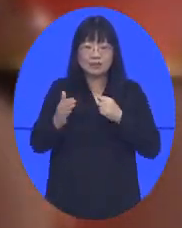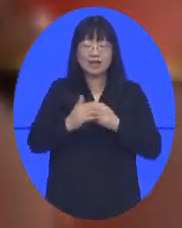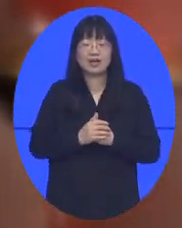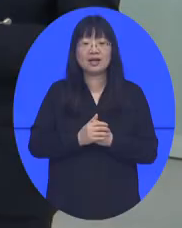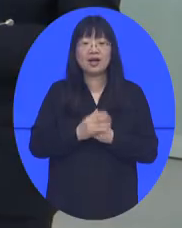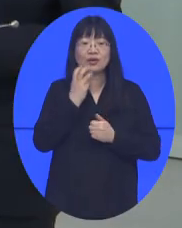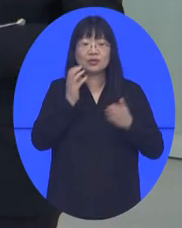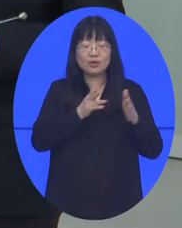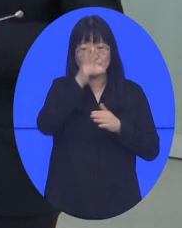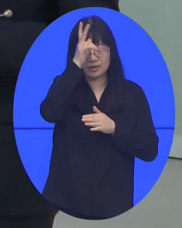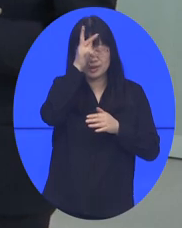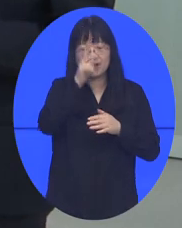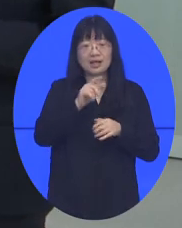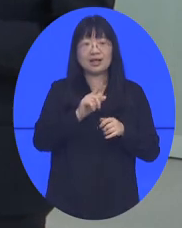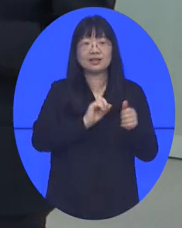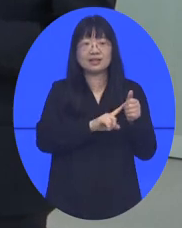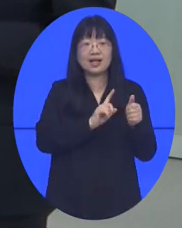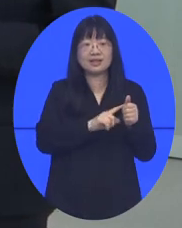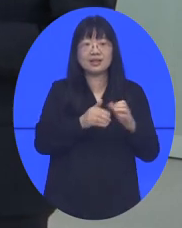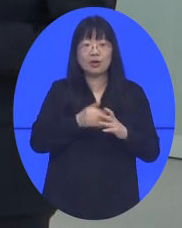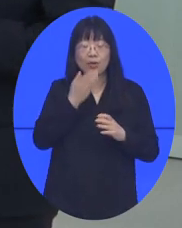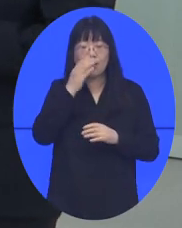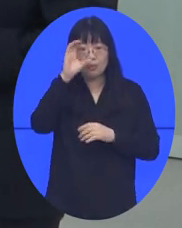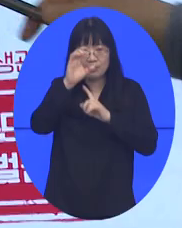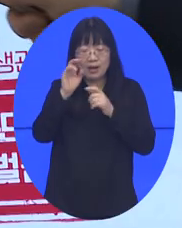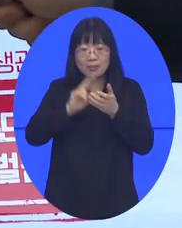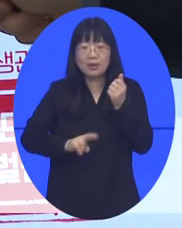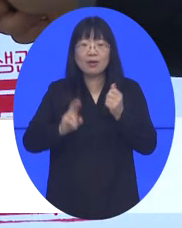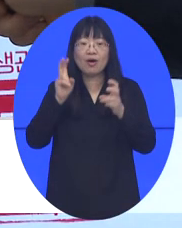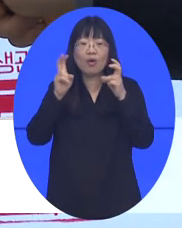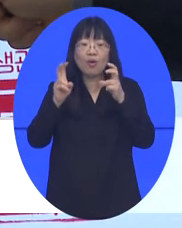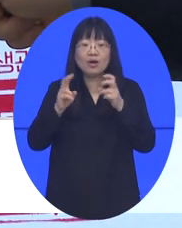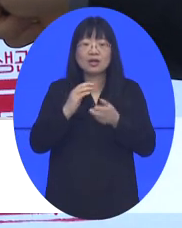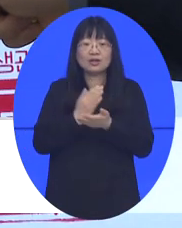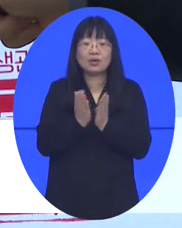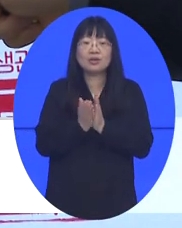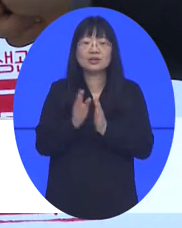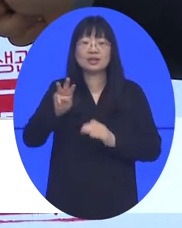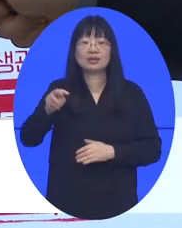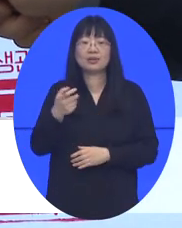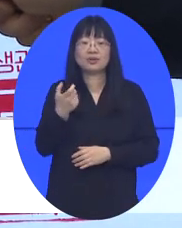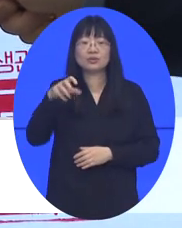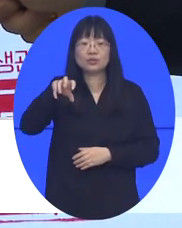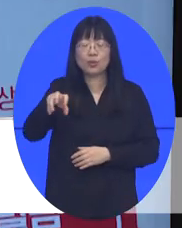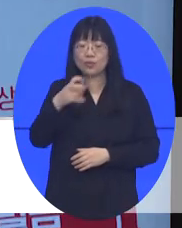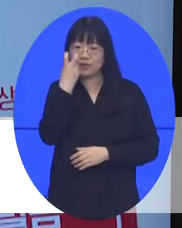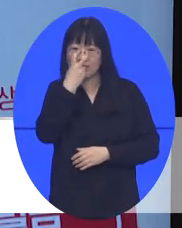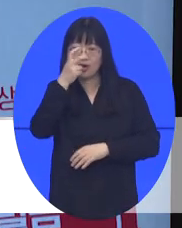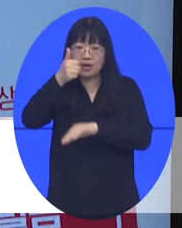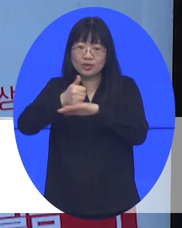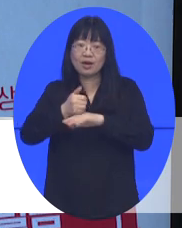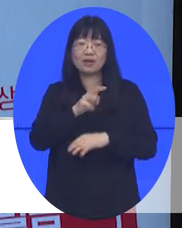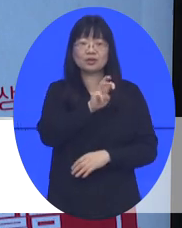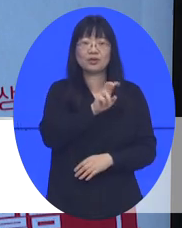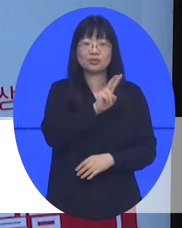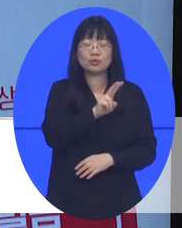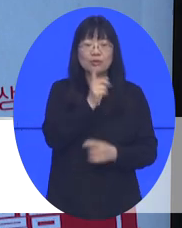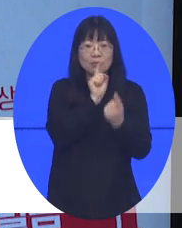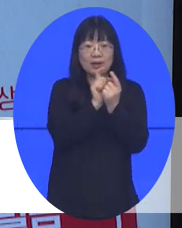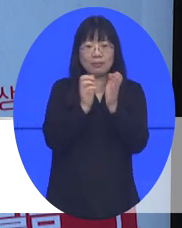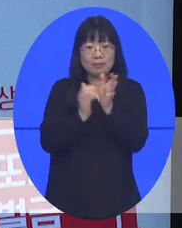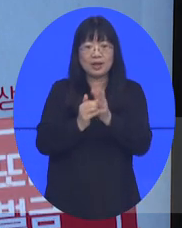특별사법경찰단이 도내 식용란 선별포장업과 식용란 수집 판매업, 알 가공업체 등 360곳을 단속한 결과